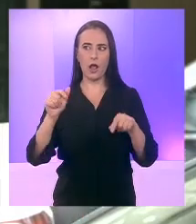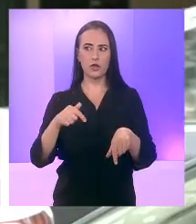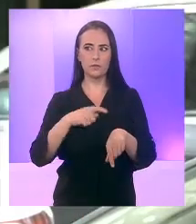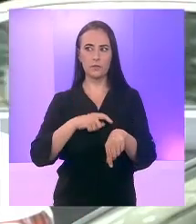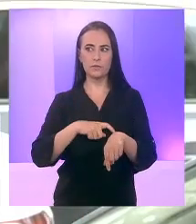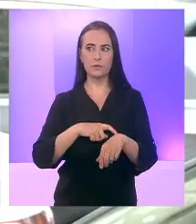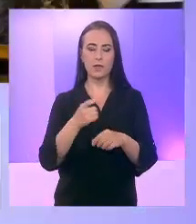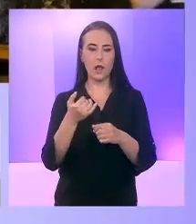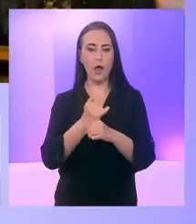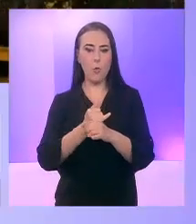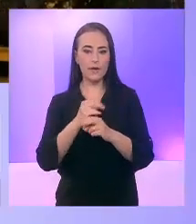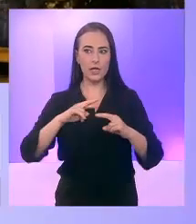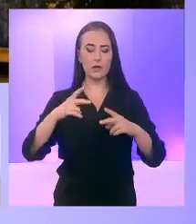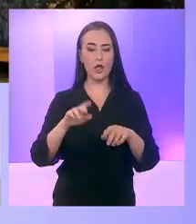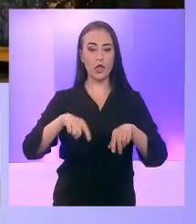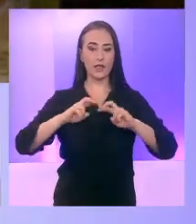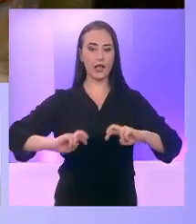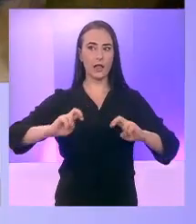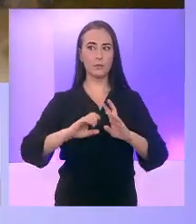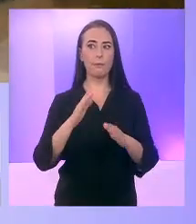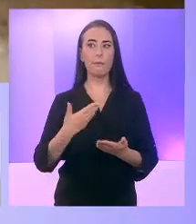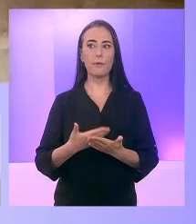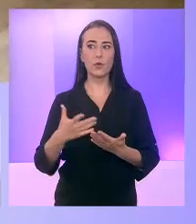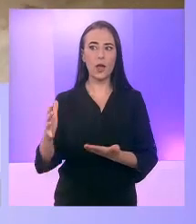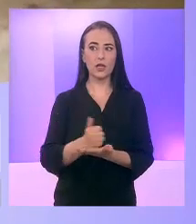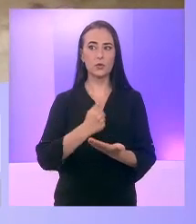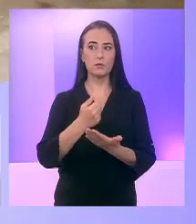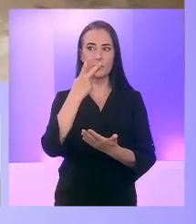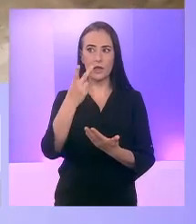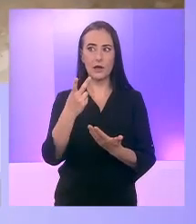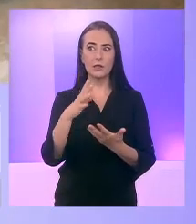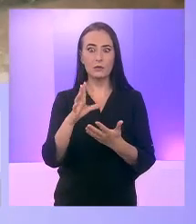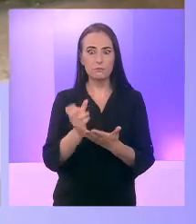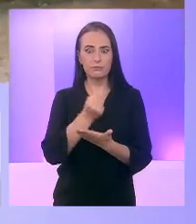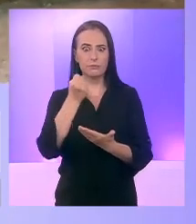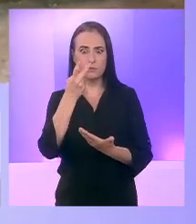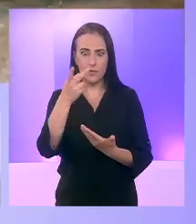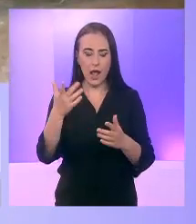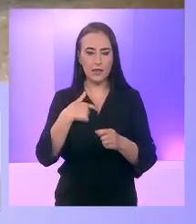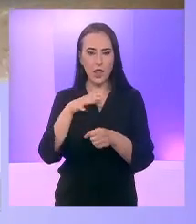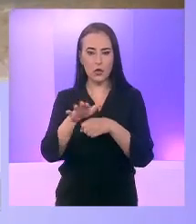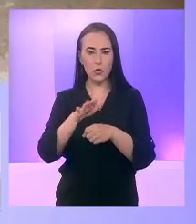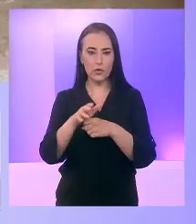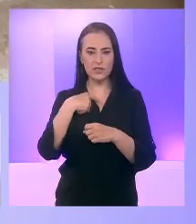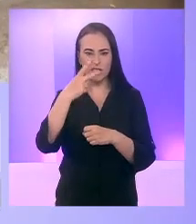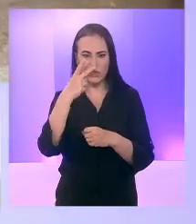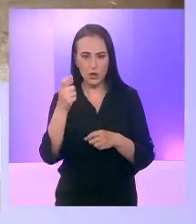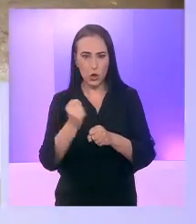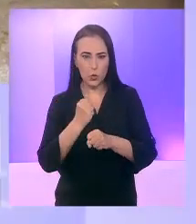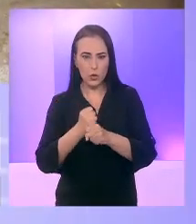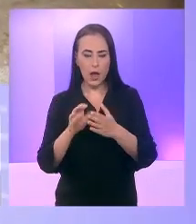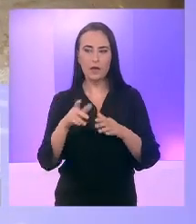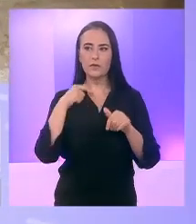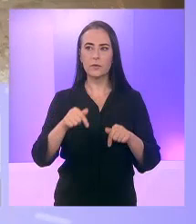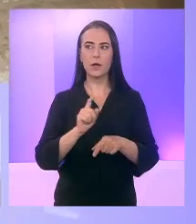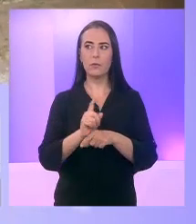această operațiune, în această anchetă, pentru că a reușit să îl surprindă pe atacator, a reușit să-l vadă preț de